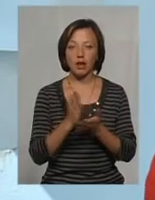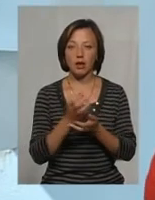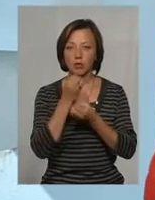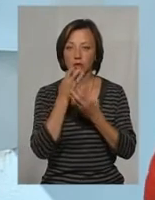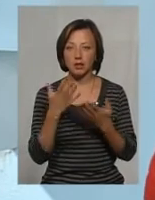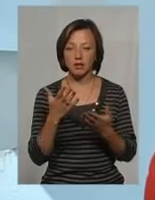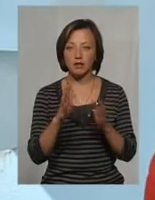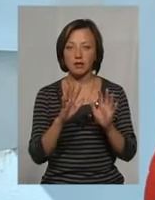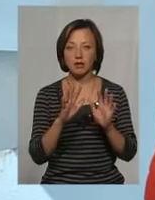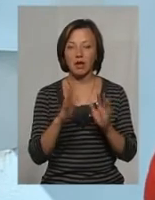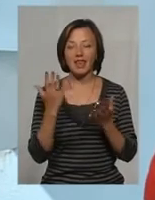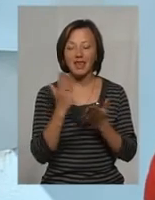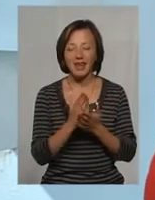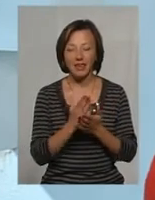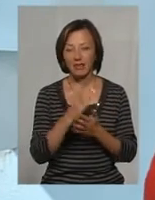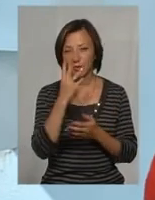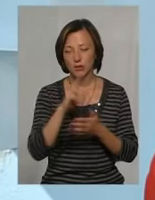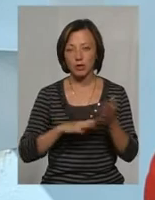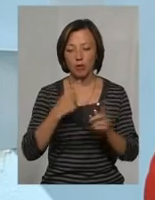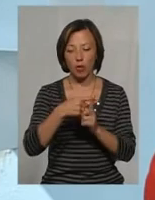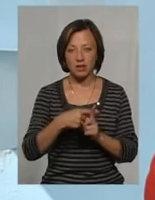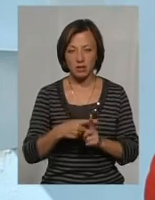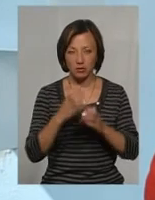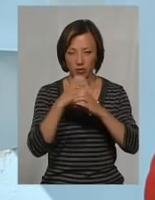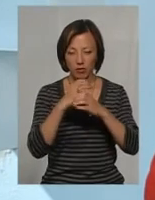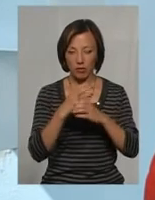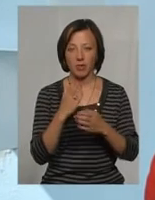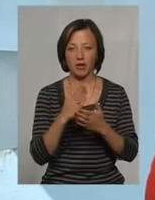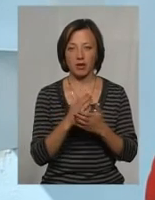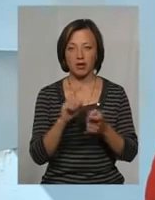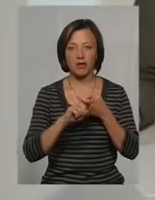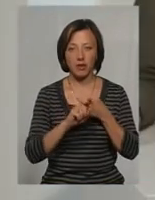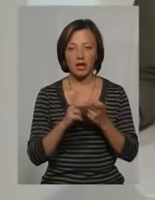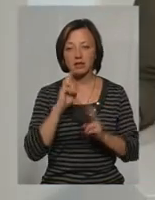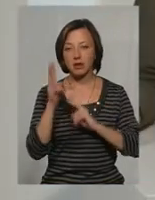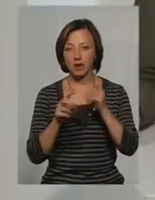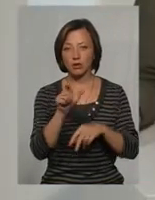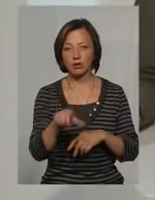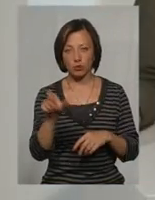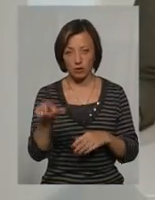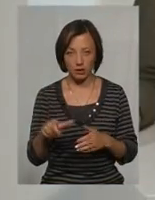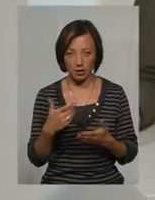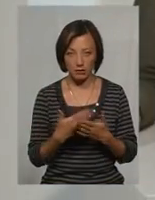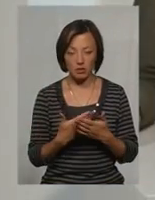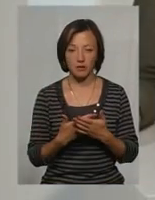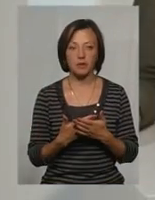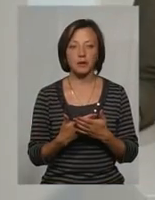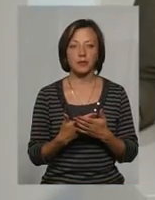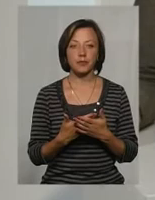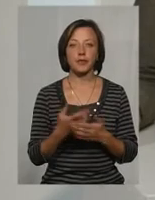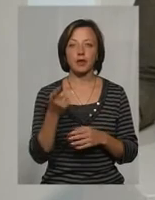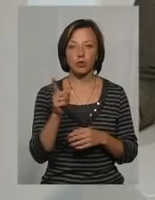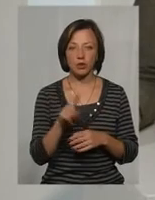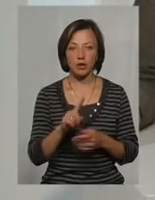позитивні випадки по показниках безпечності харчових продуктів, є скарги і звернення наших споживачів,